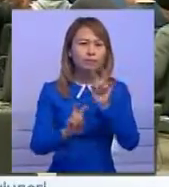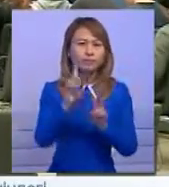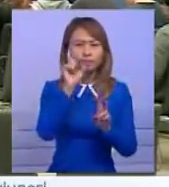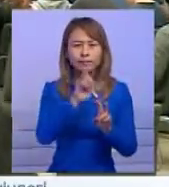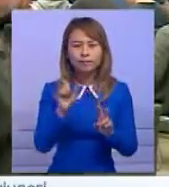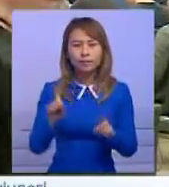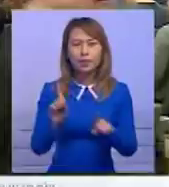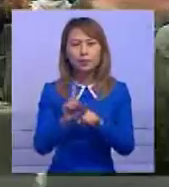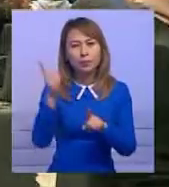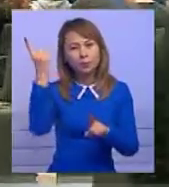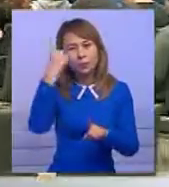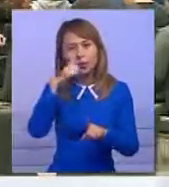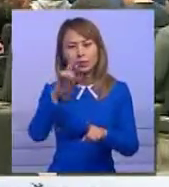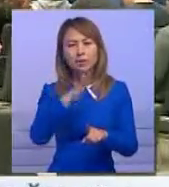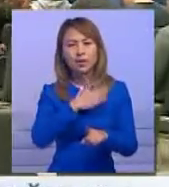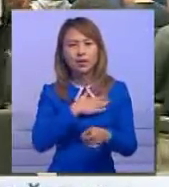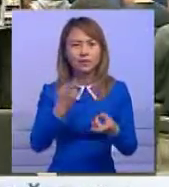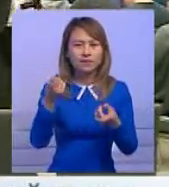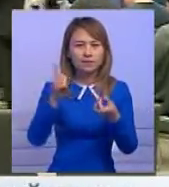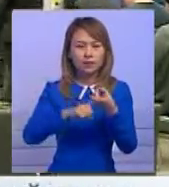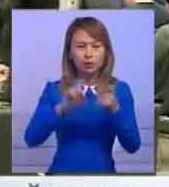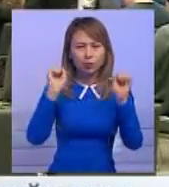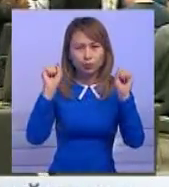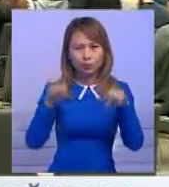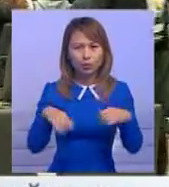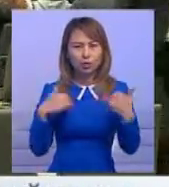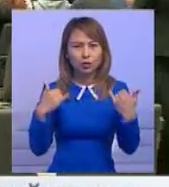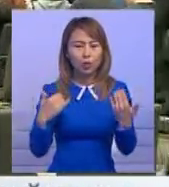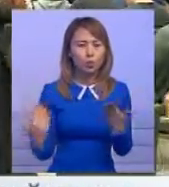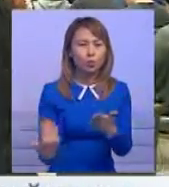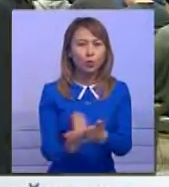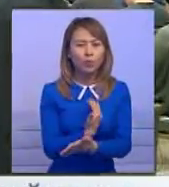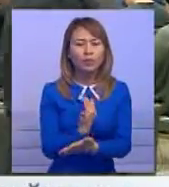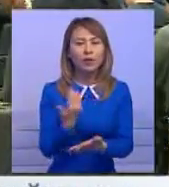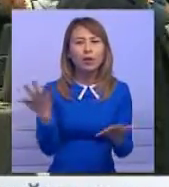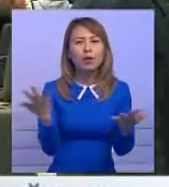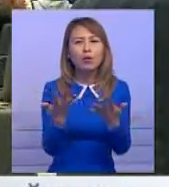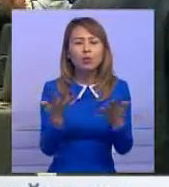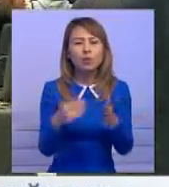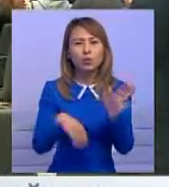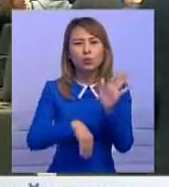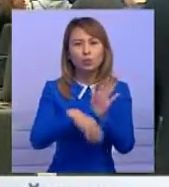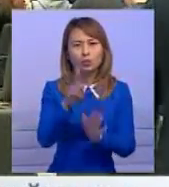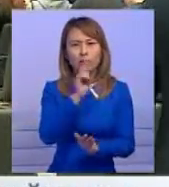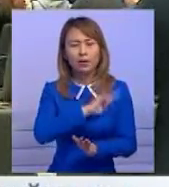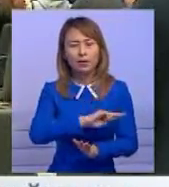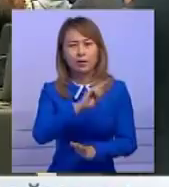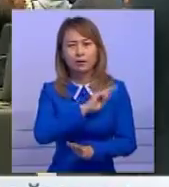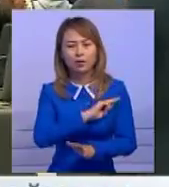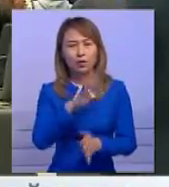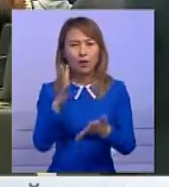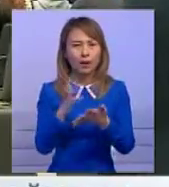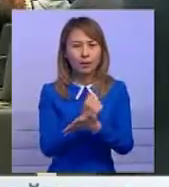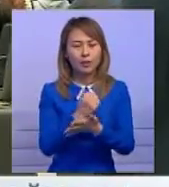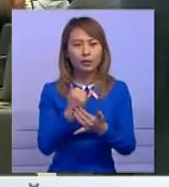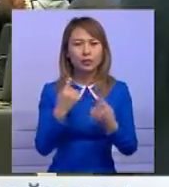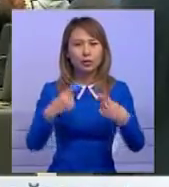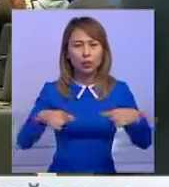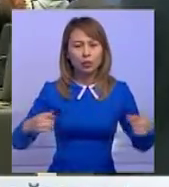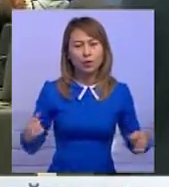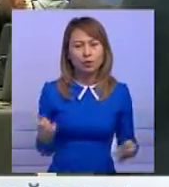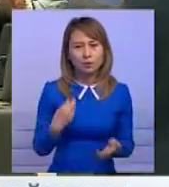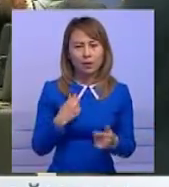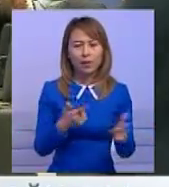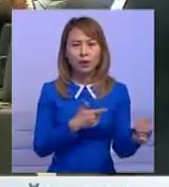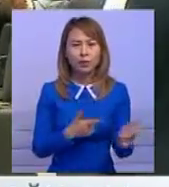өз стартаптарын біздің платформаға енгізе алады. Қазір инновациялық тұрғыда қай салада қандай қажеттілік бары белгілі. Біз әріптестікке